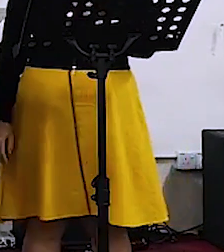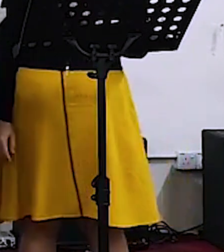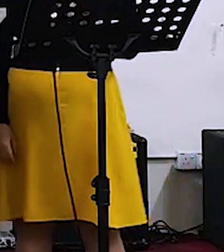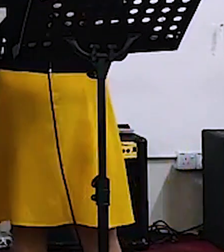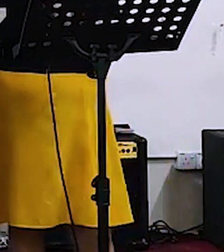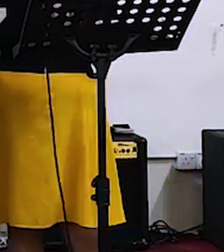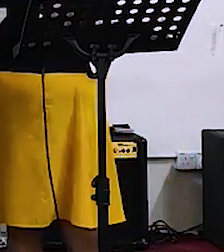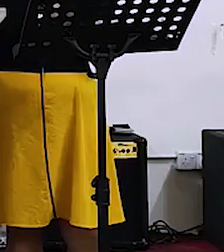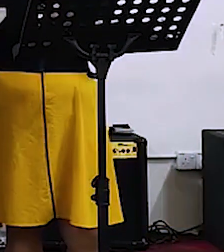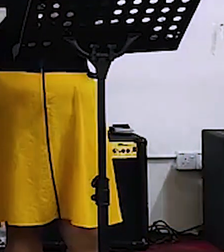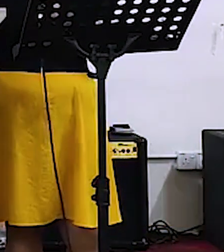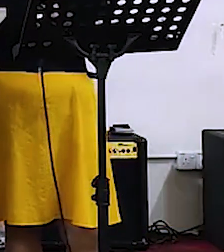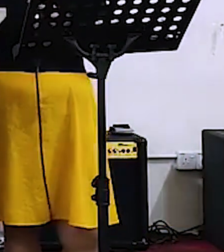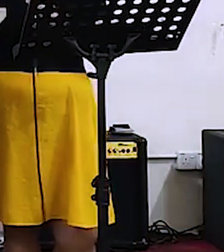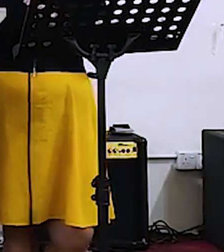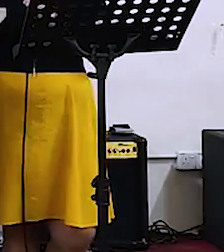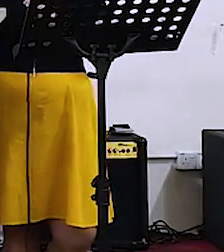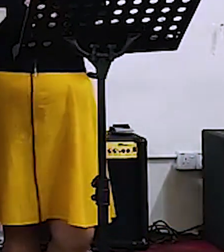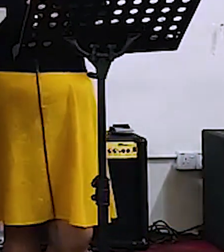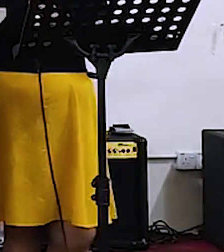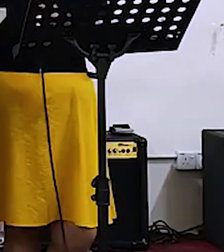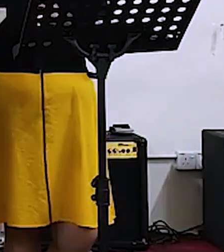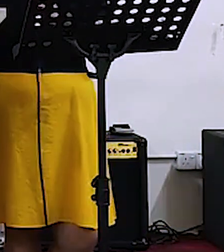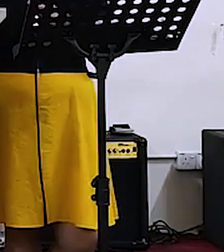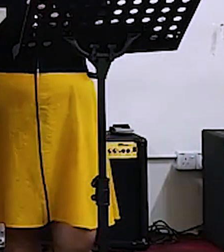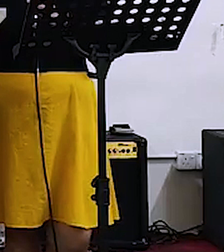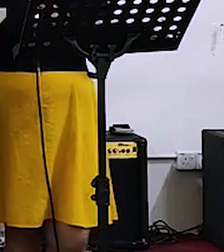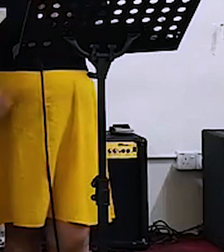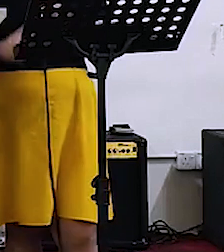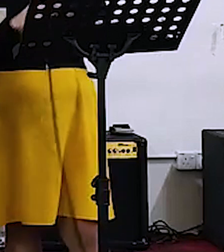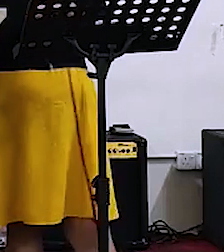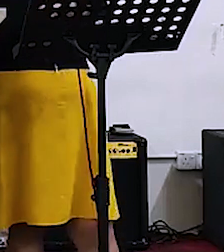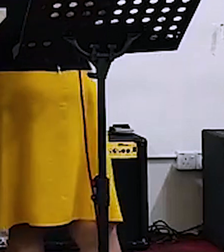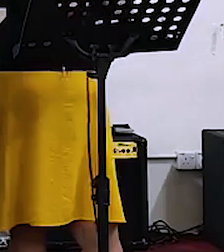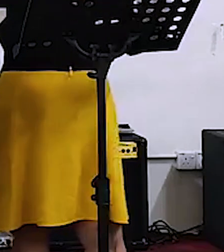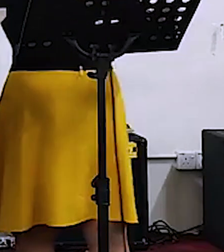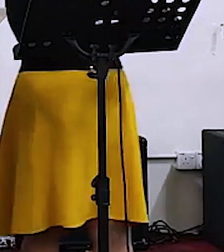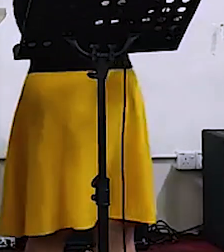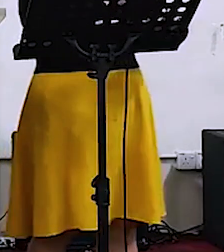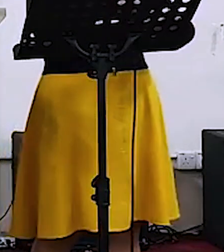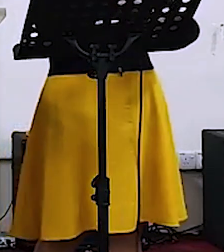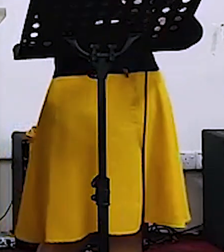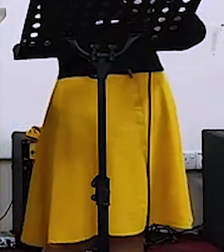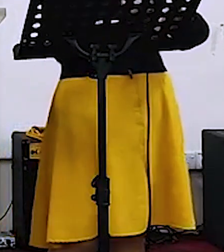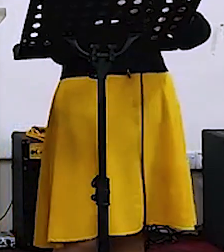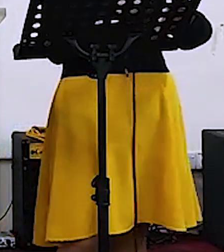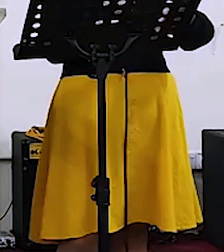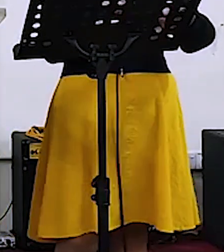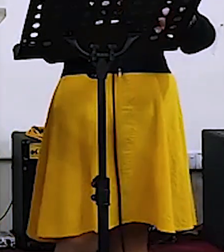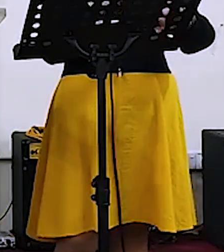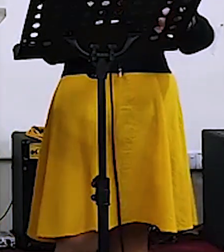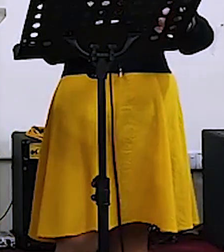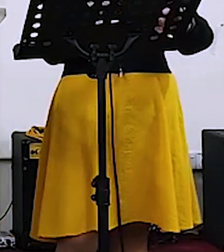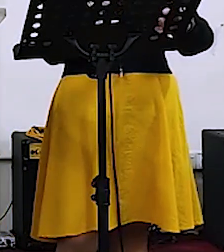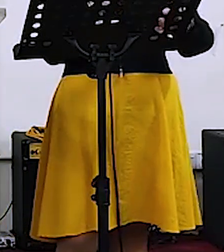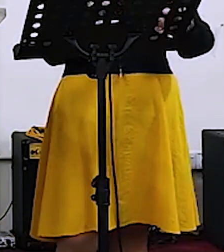He's here. And when God is present, you cannot remain the same. 当神与我们同在的时候呢，我们不能够